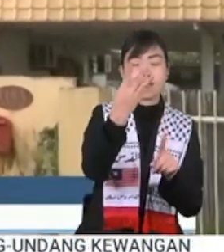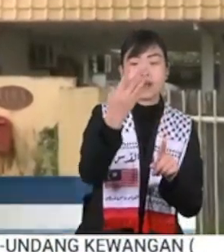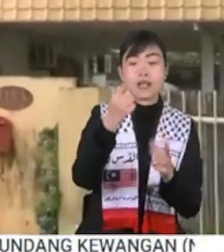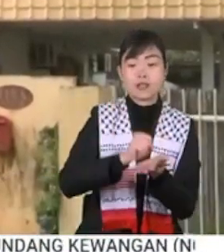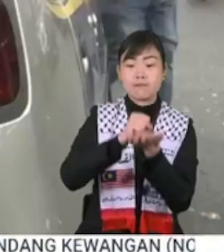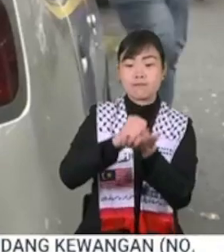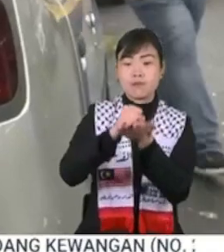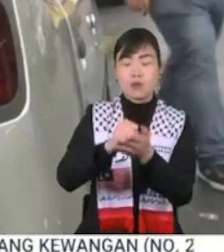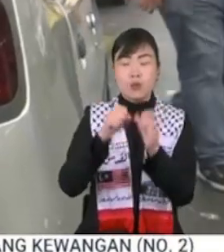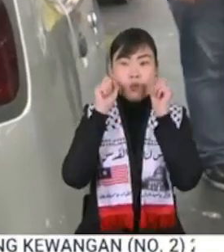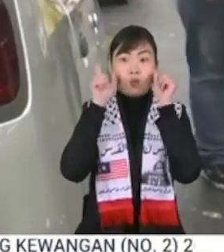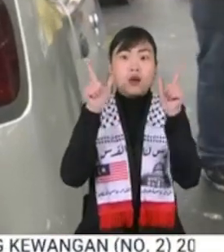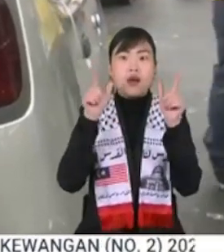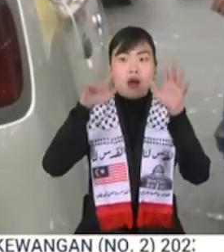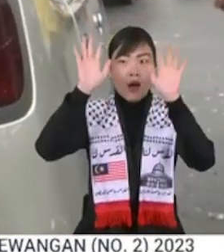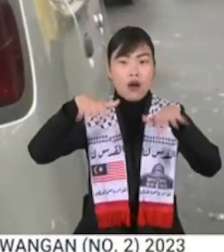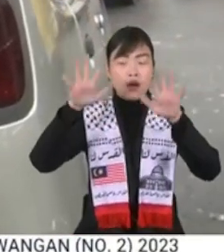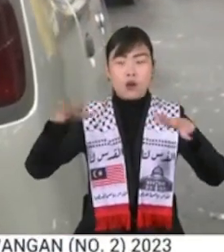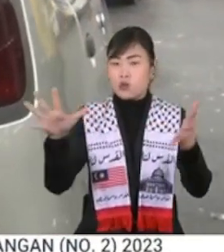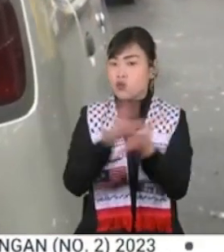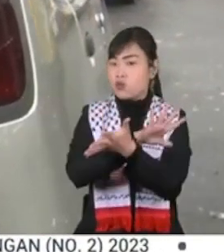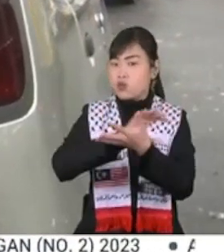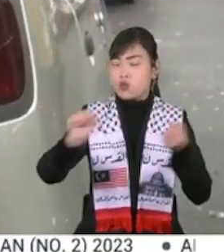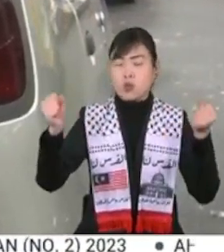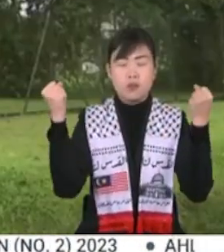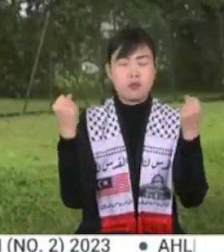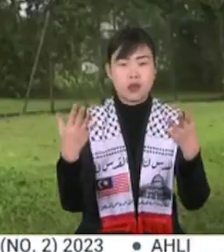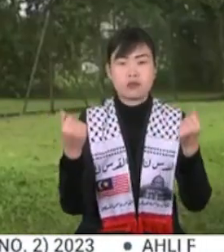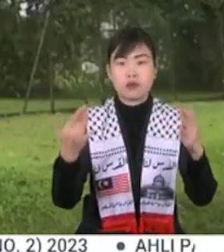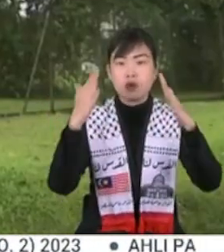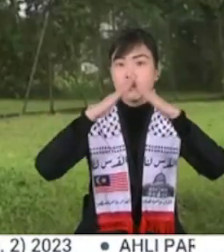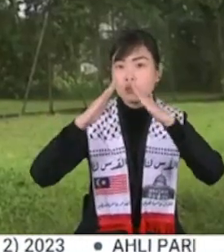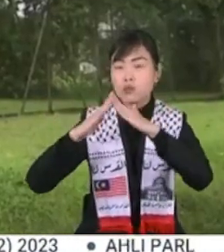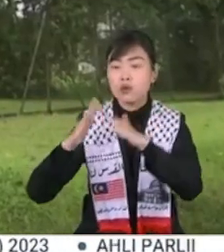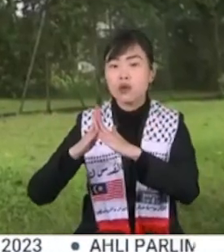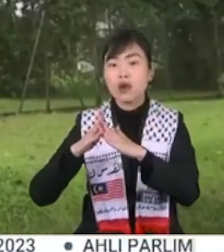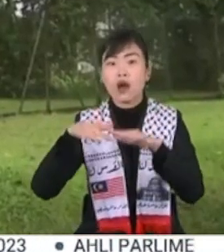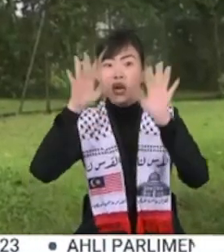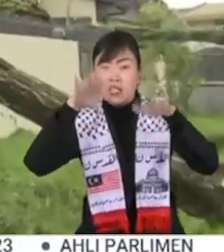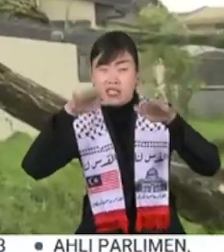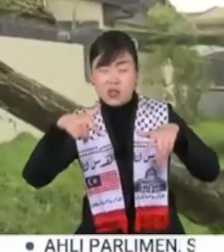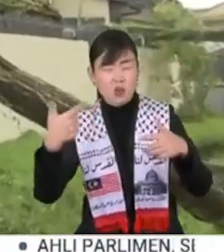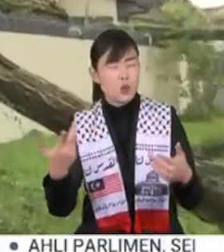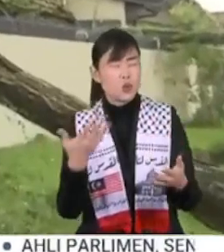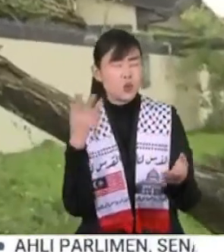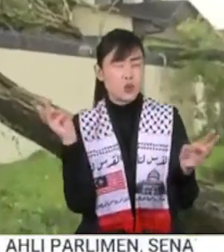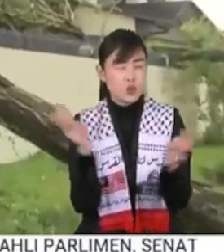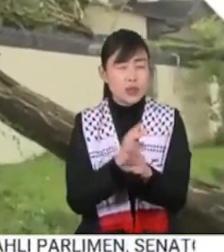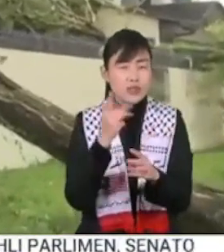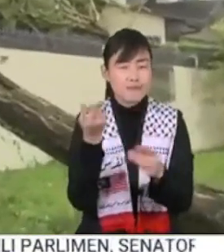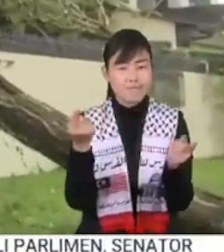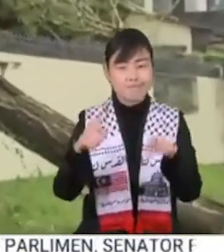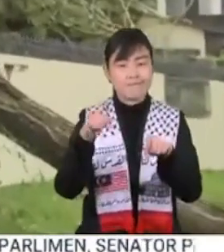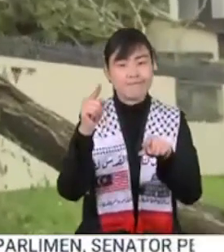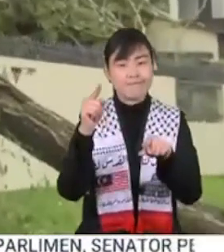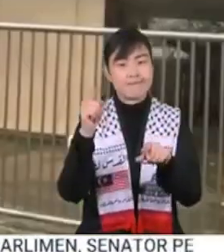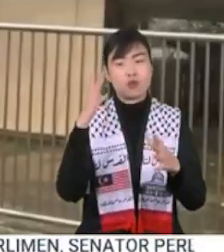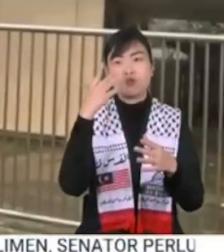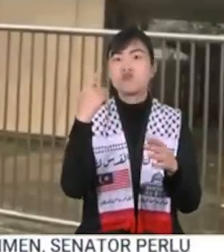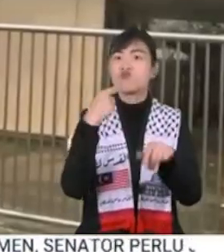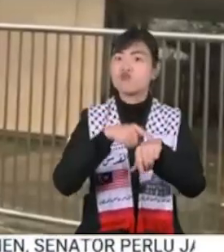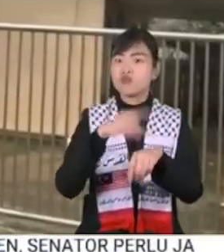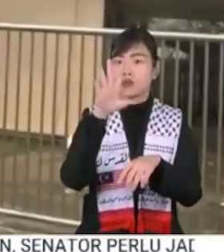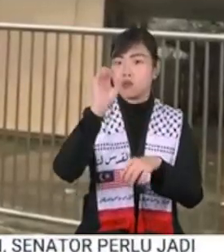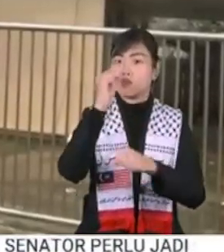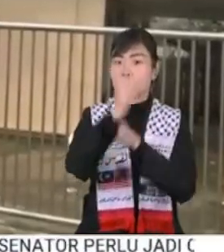Sibu dikejutkan dengan kejadian ribut yang merosakkan ratusan buah rumah dan ribut itu dikatakan antara paling teruk pernah berlaku di Sibu dalam tempoh